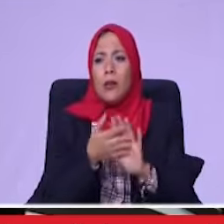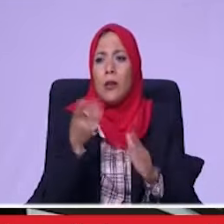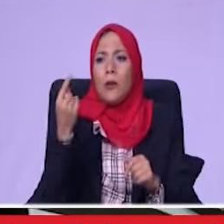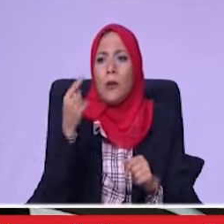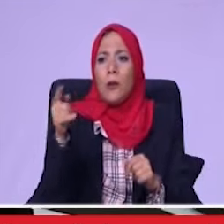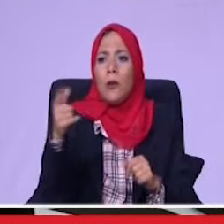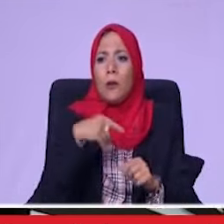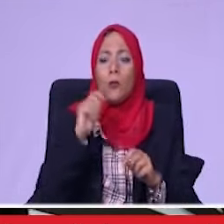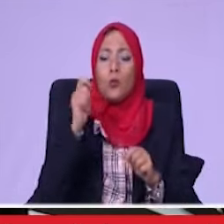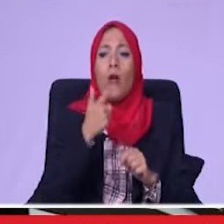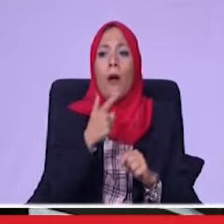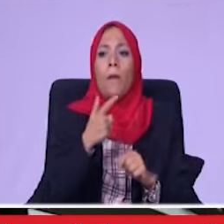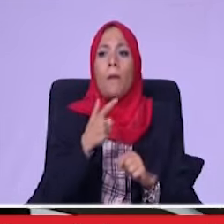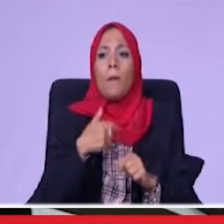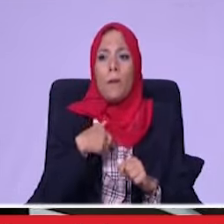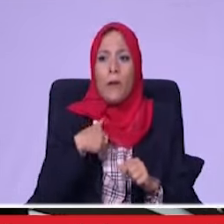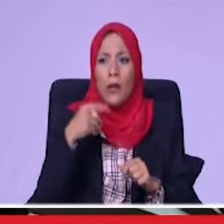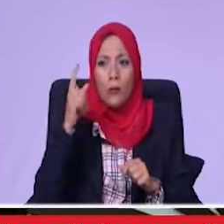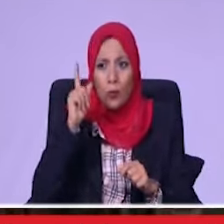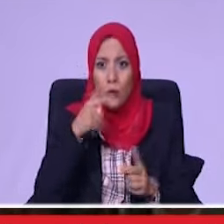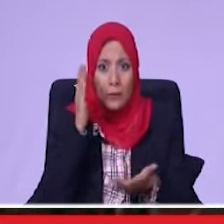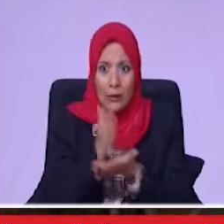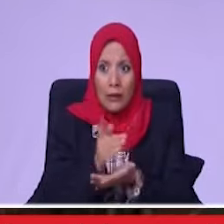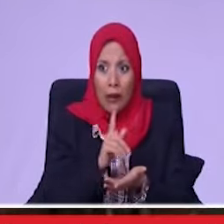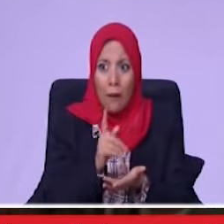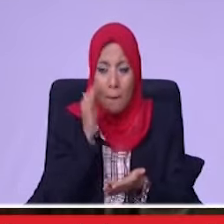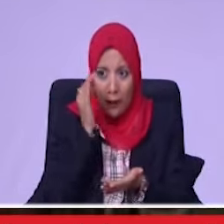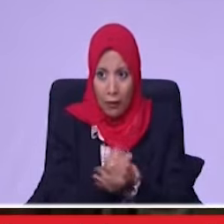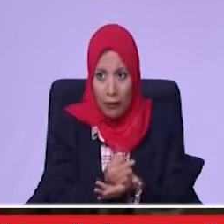بجد استجبتوا بسرعه، انا ما بقتش مصدقه.